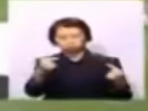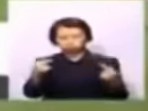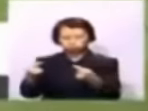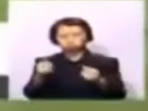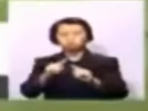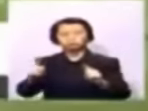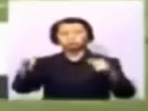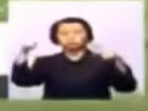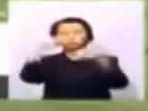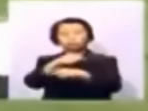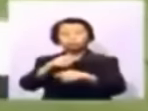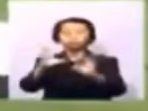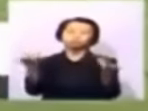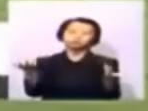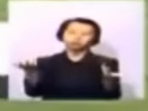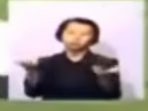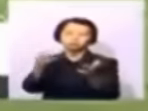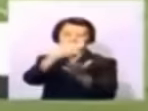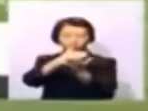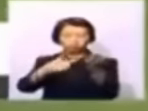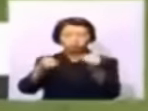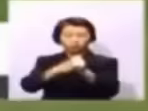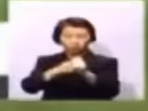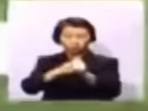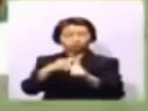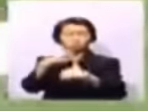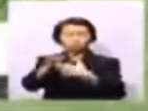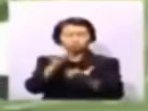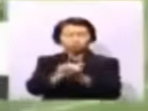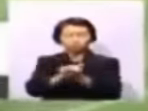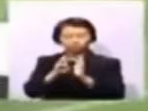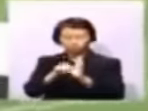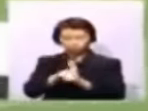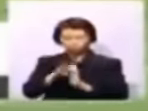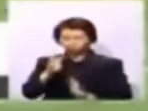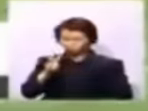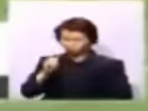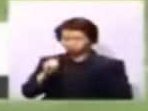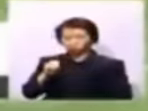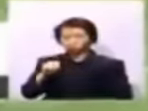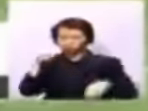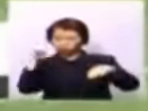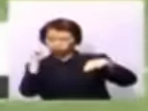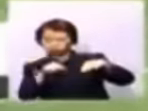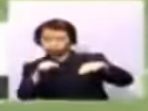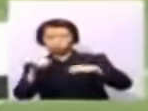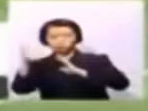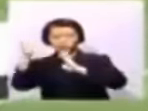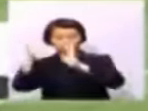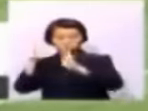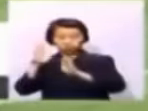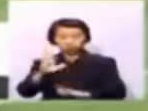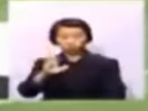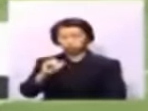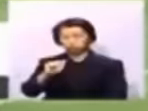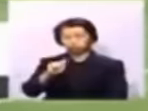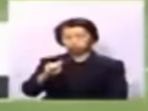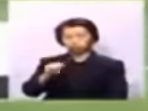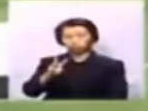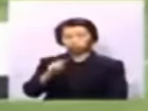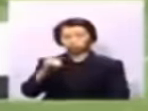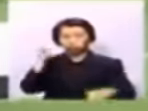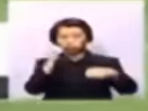namun tiada gol dijaringkan pada separuh masa pertama. Hanya pada minit ke-60, penyerang kebangsaan Ahmad Hazwan Bakri menjaringkan